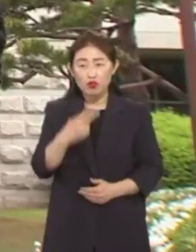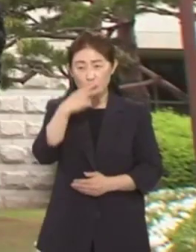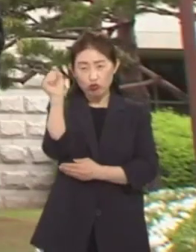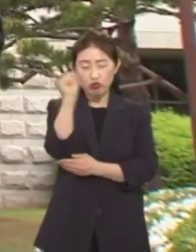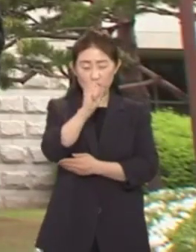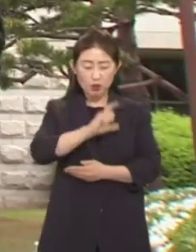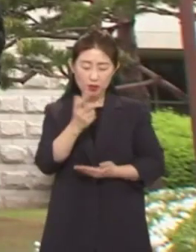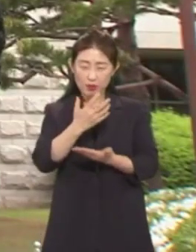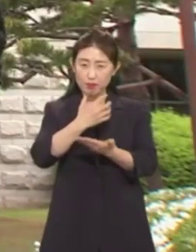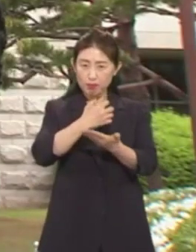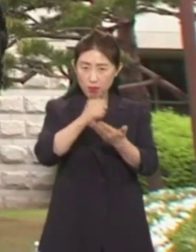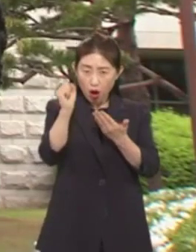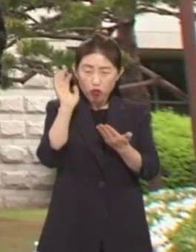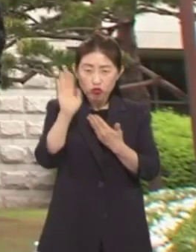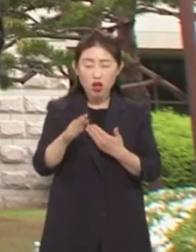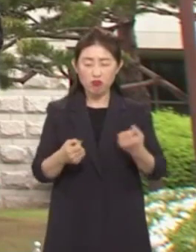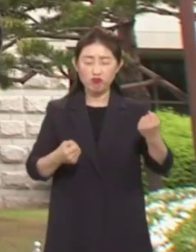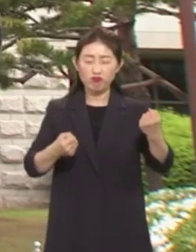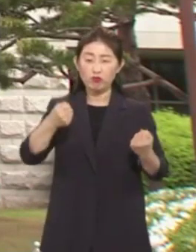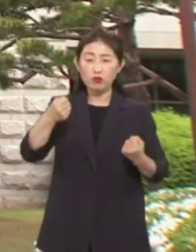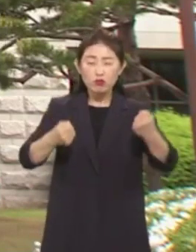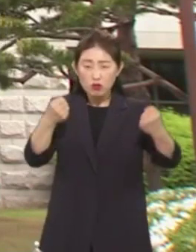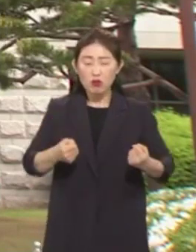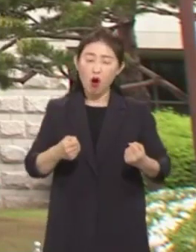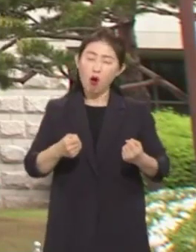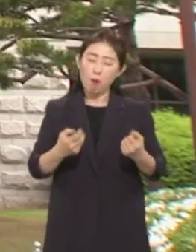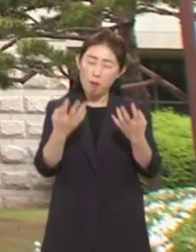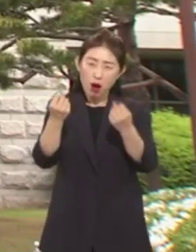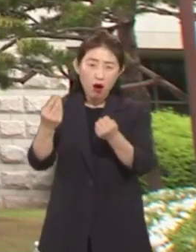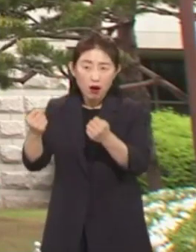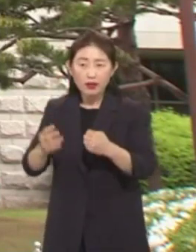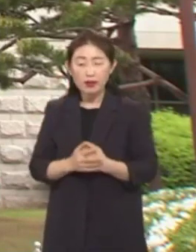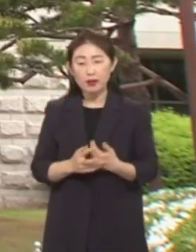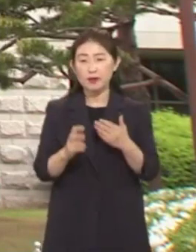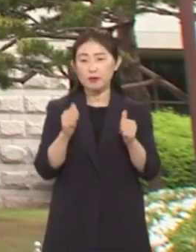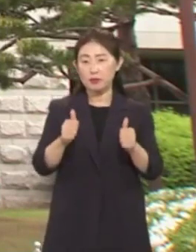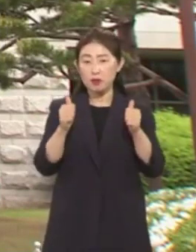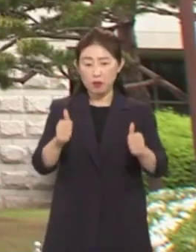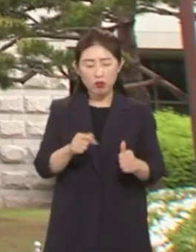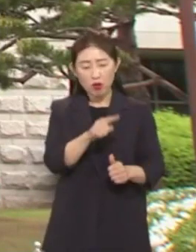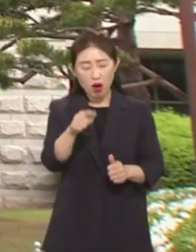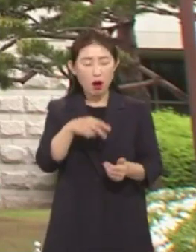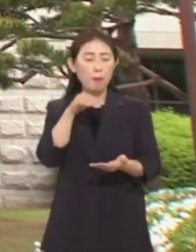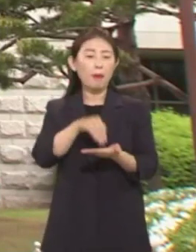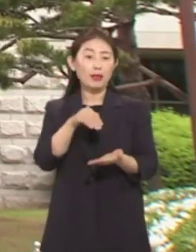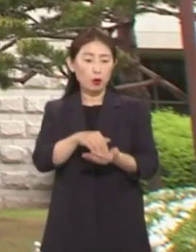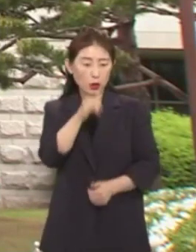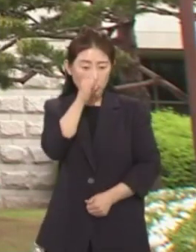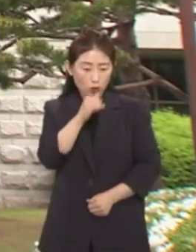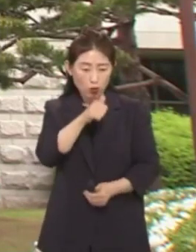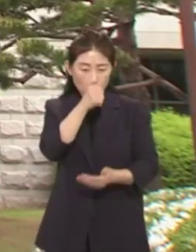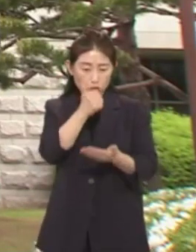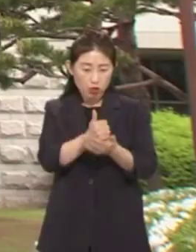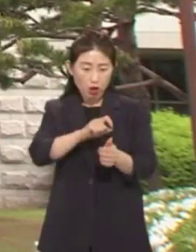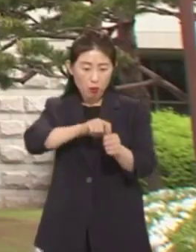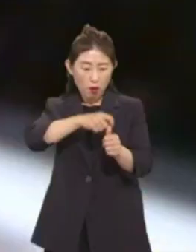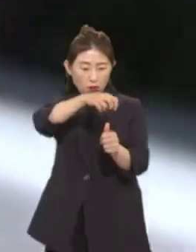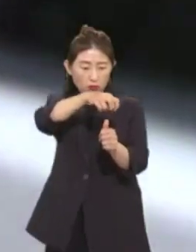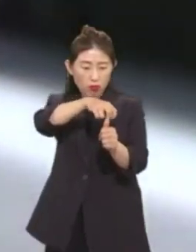음주운전으로 면허가 취소된 뒤 다시 운전대를 잡는 일이 반복되고 있지만 법원에선 반성한다는 이유로 감형하는 판결이 잇따르고